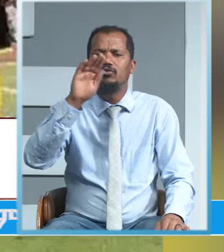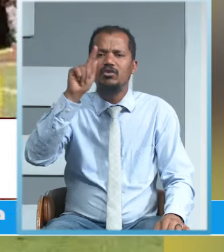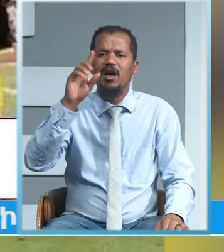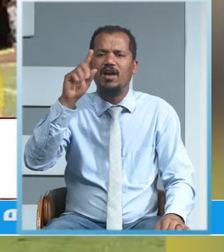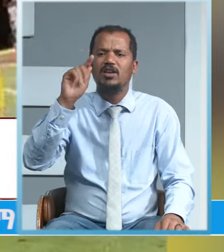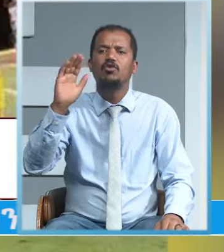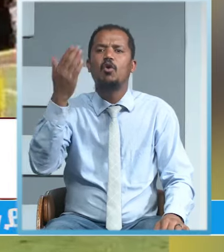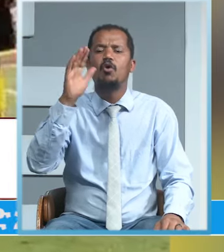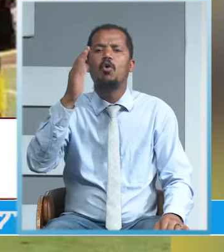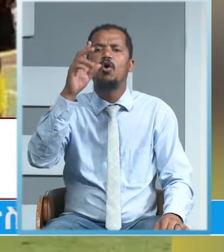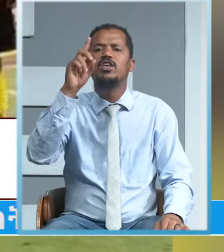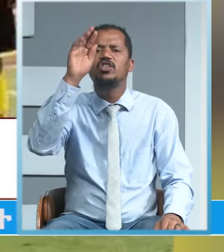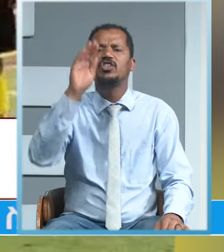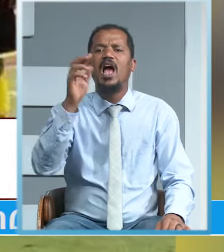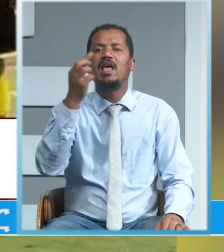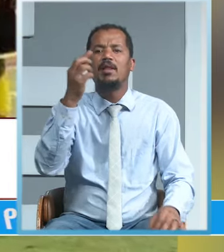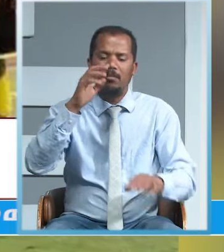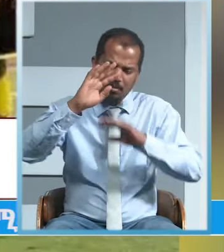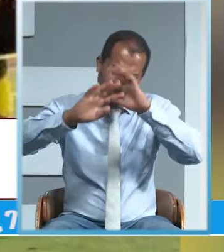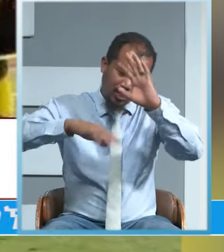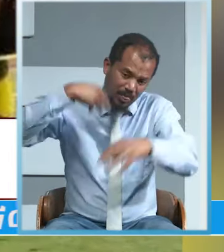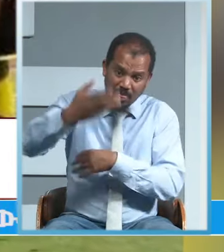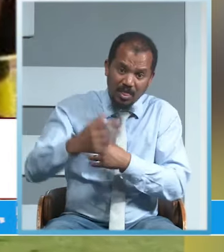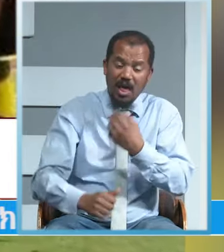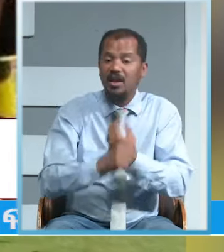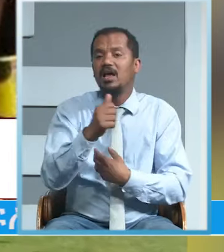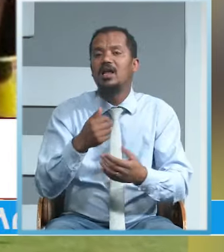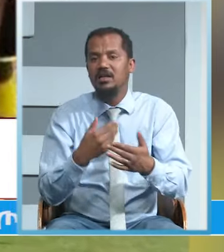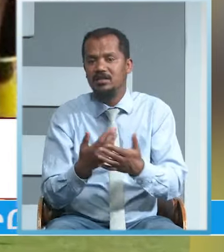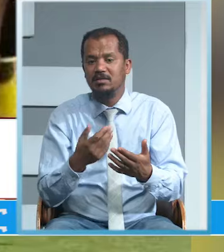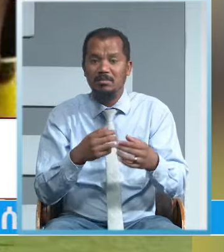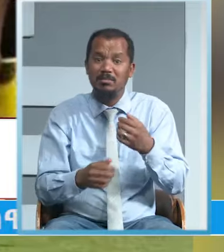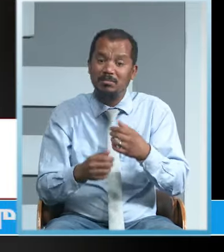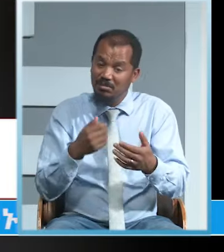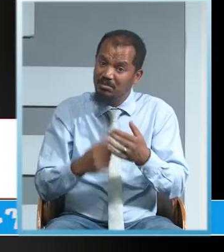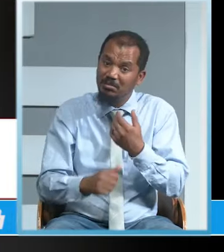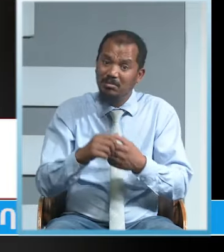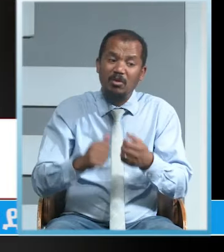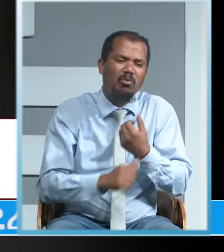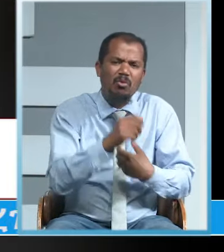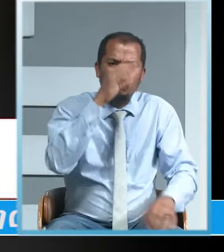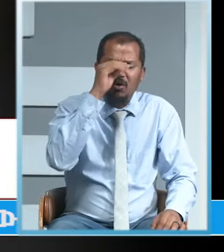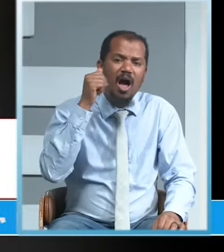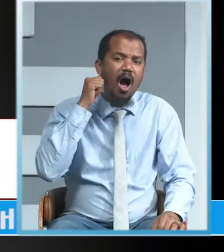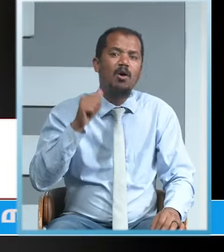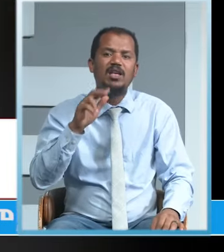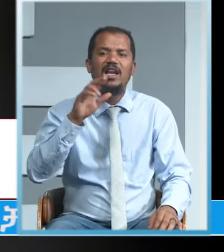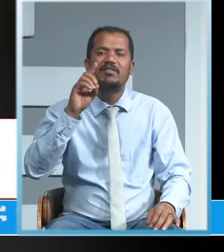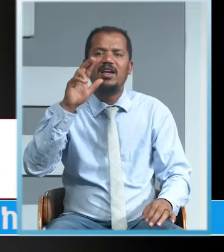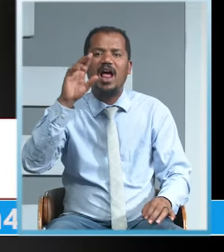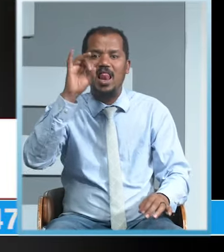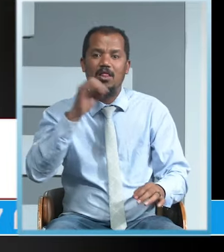ፋንጎ ኮይሻ ቀበሌ ሲደርስ በመገልበጡ አደጋ መድረሱ ተገልጿል። በደረሰው አደጋ የተጎዱ ሰዎች በሐዋሳ ሪፈራል